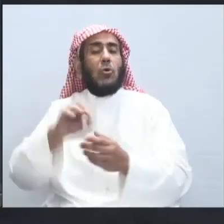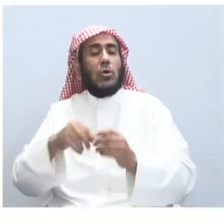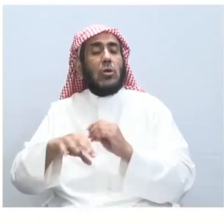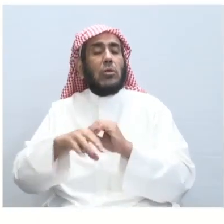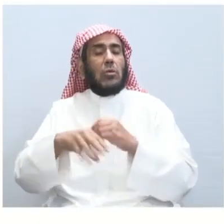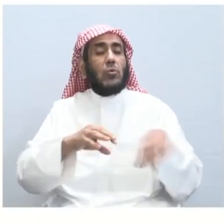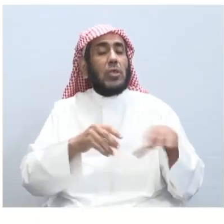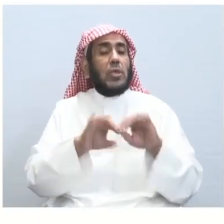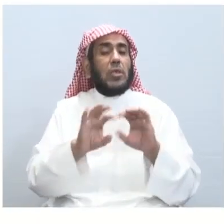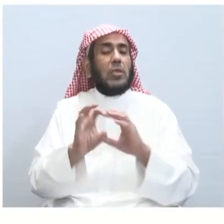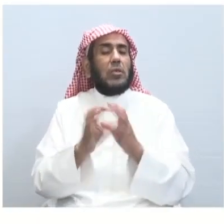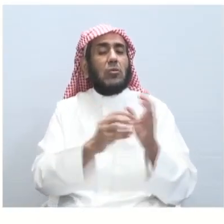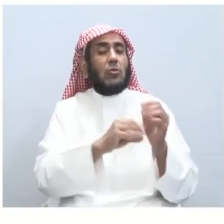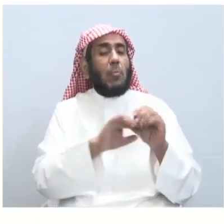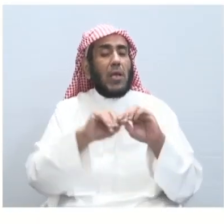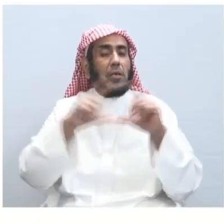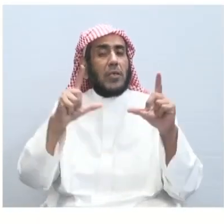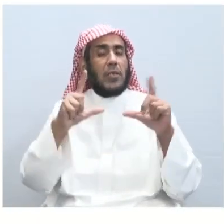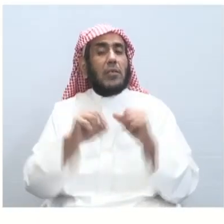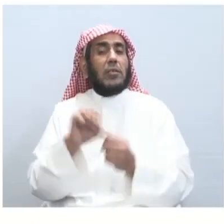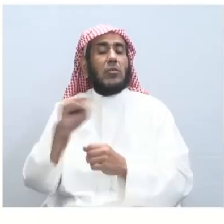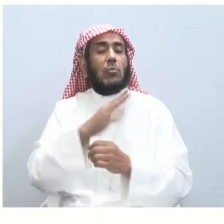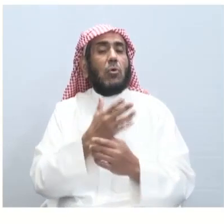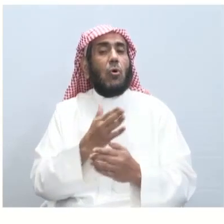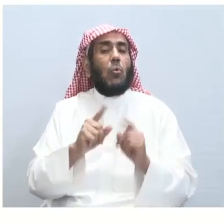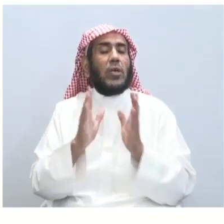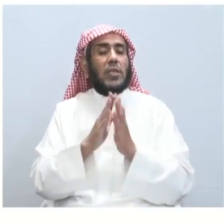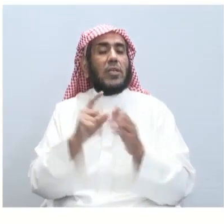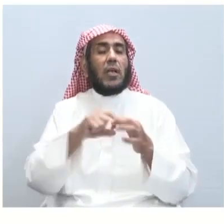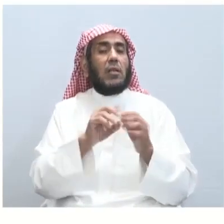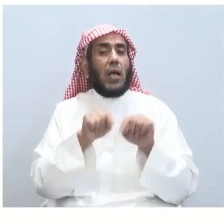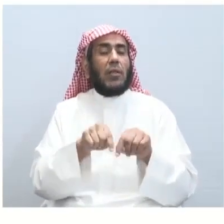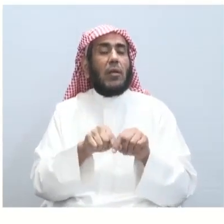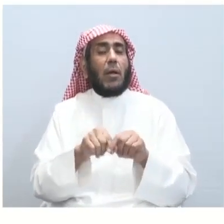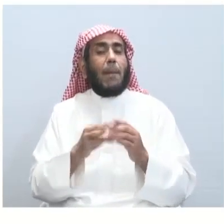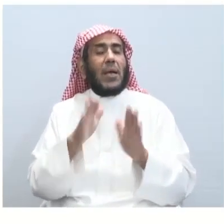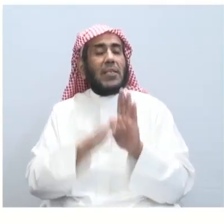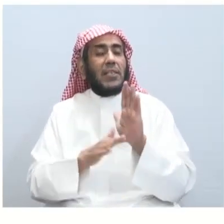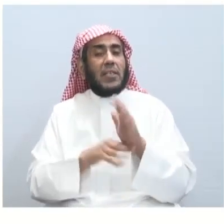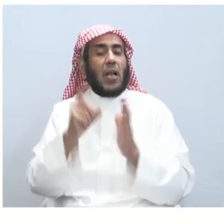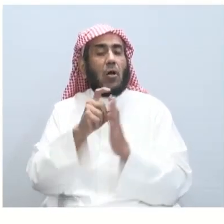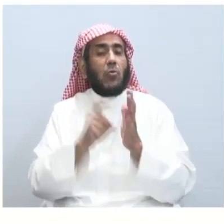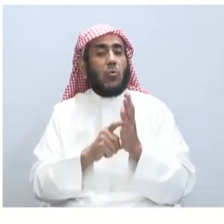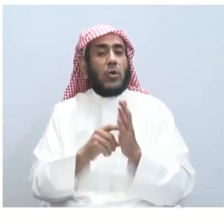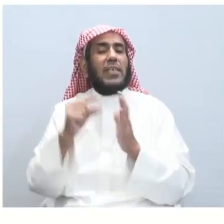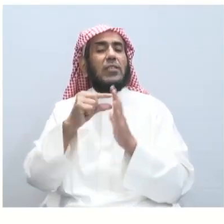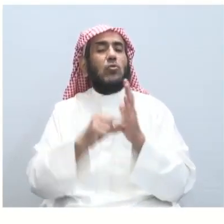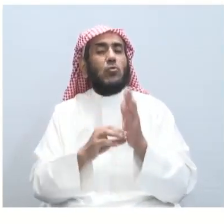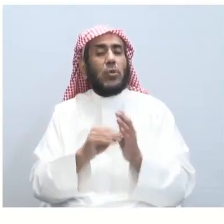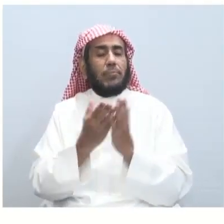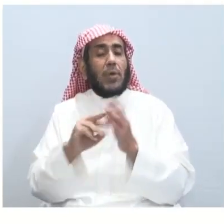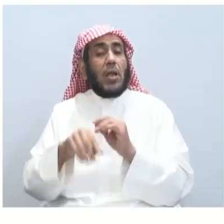فيما بينها بشكل بين يبين اختصاص كل منها وتحديد العلاقات هذا مما يندرج تحت القانون الدستوري